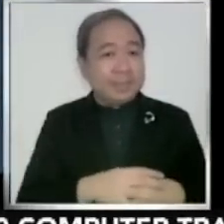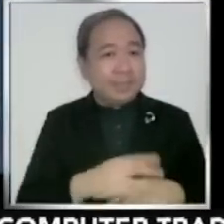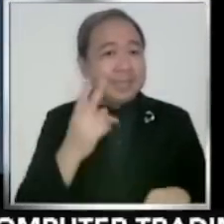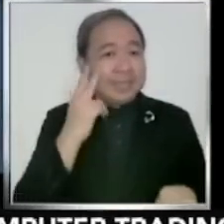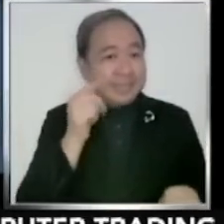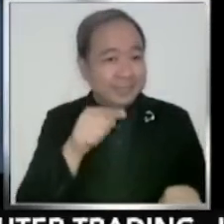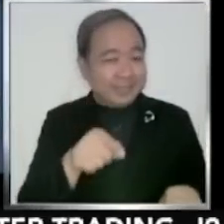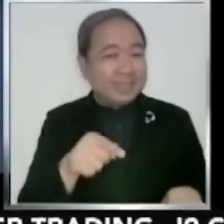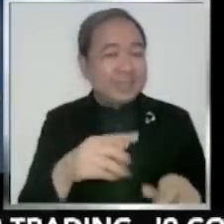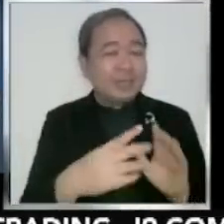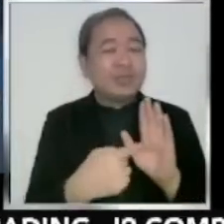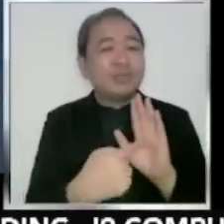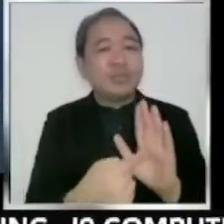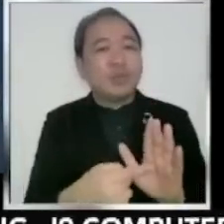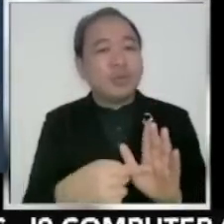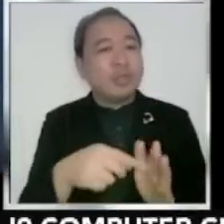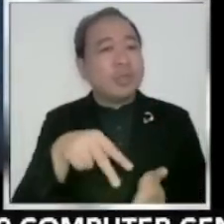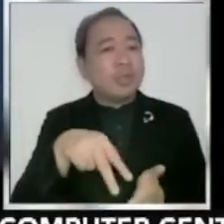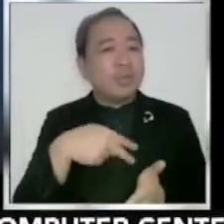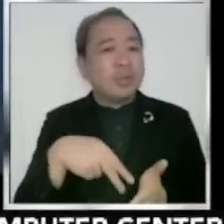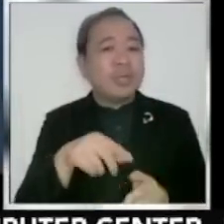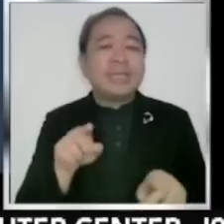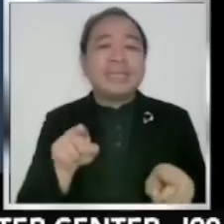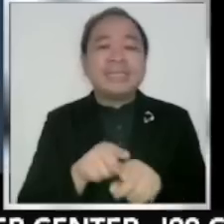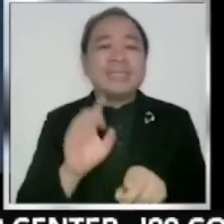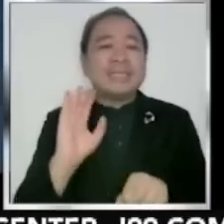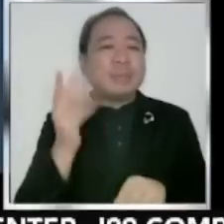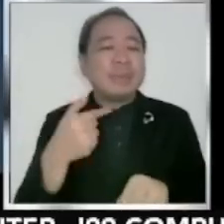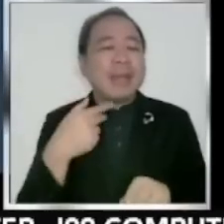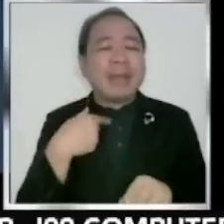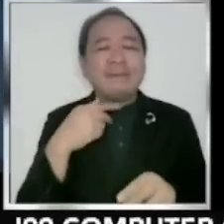Tila Chipmunk version ng hit song.